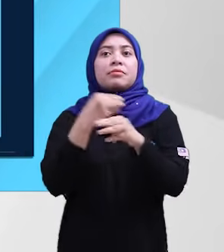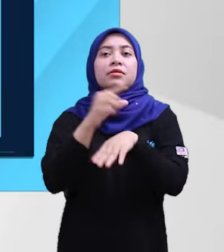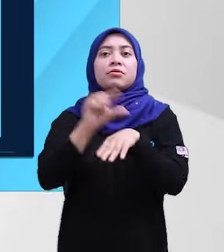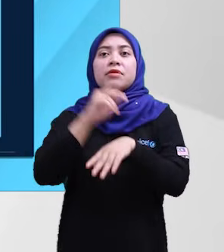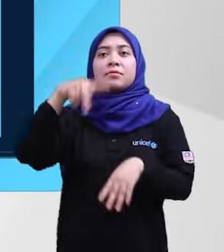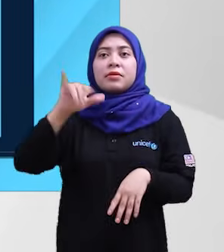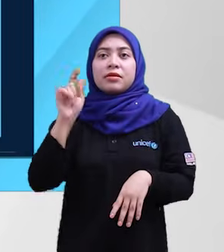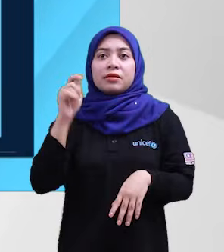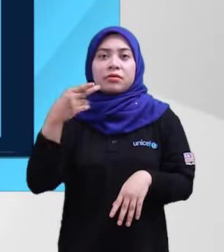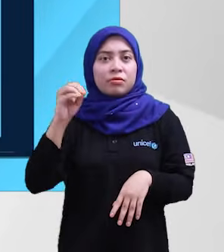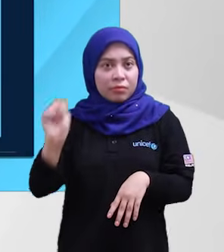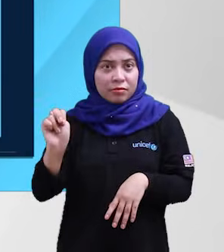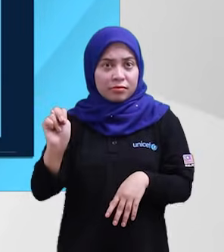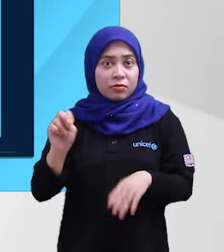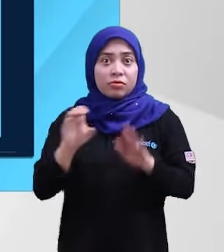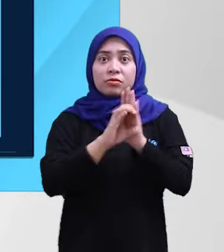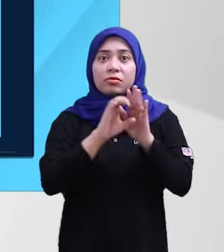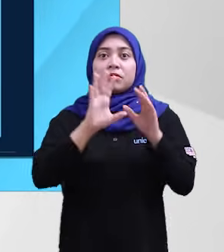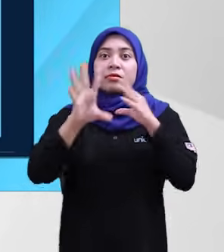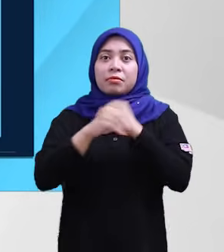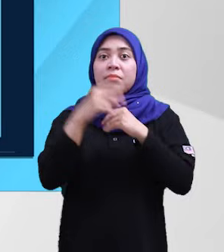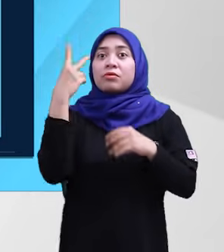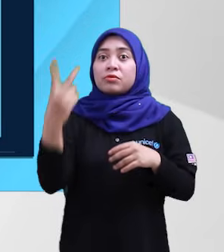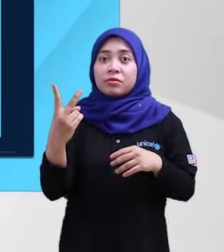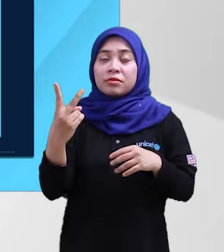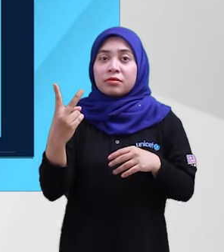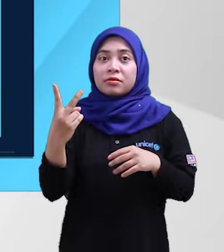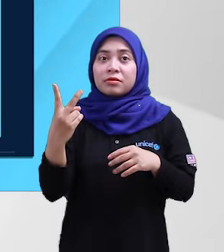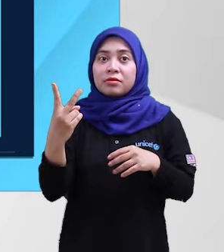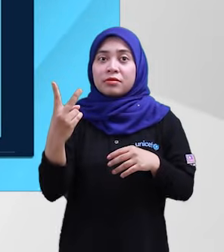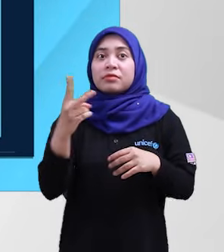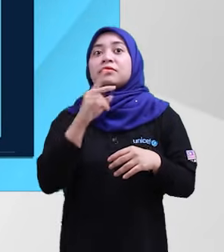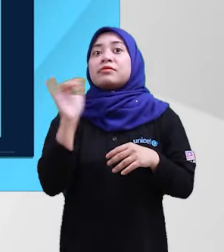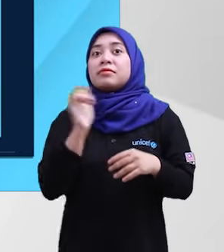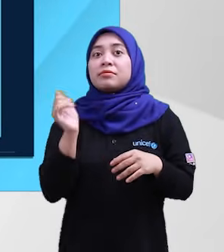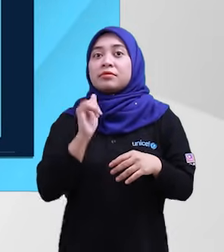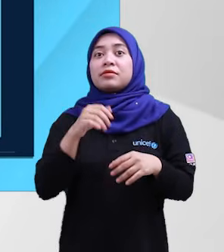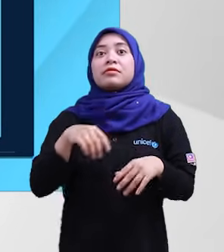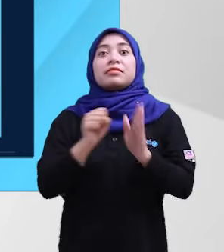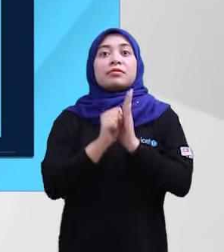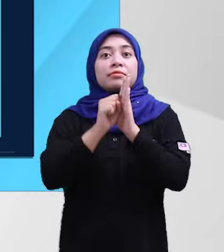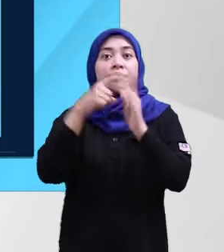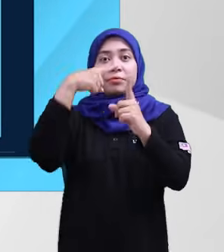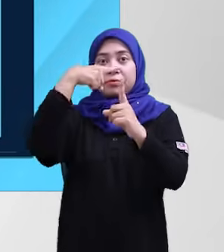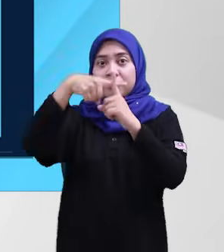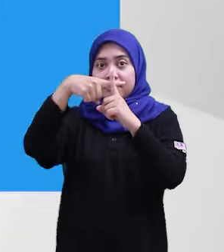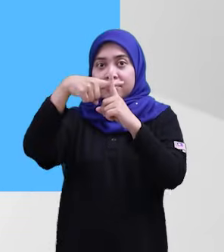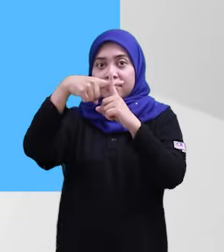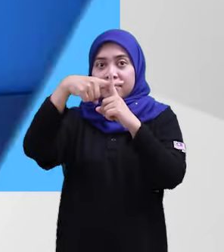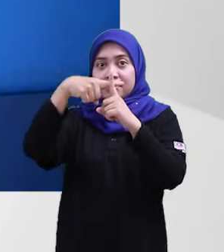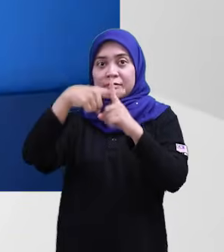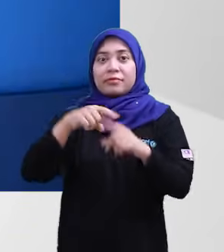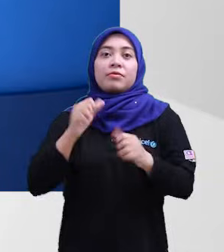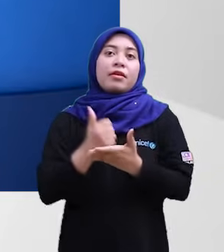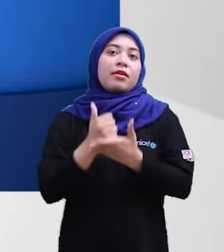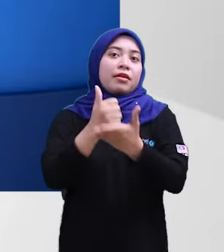operasi matematik dengan menggunakan Python. Dalam contoh ini, kita telah menambah dua string bersama dengan menggunakan simbol tambah.